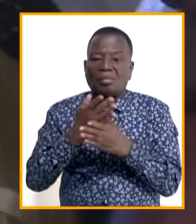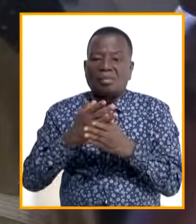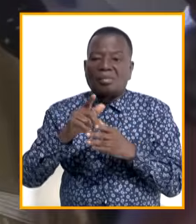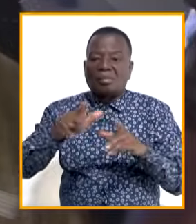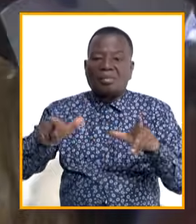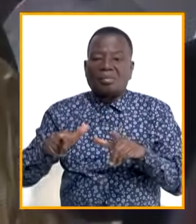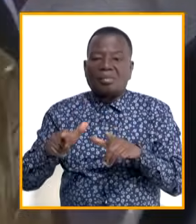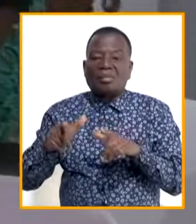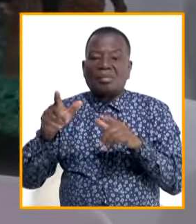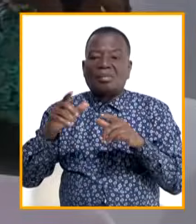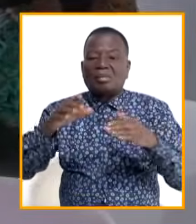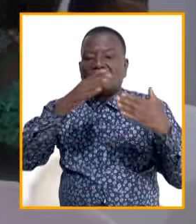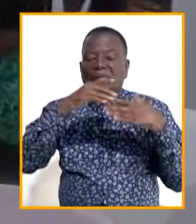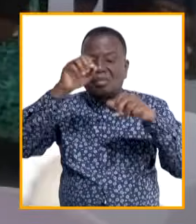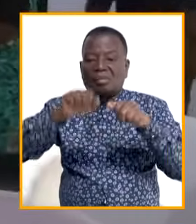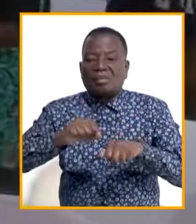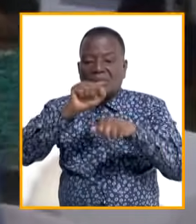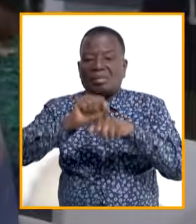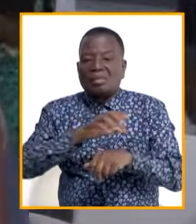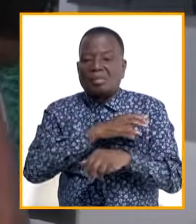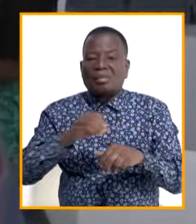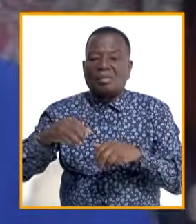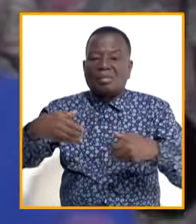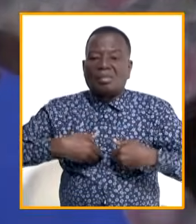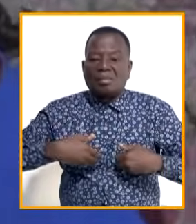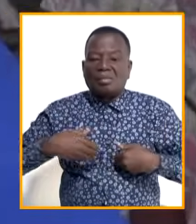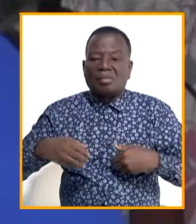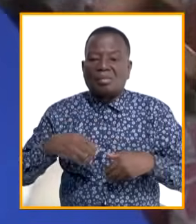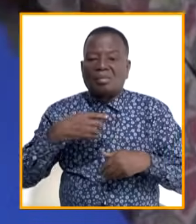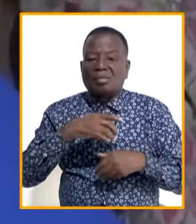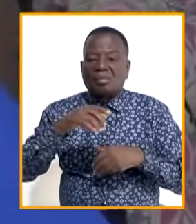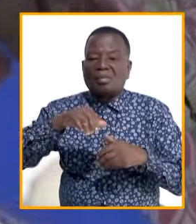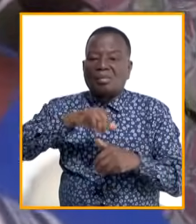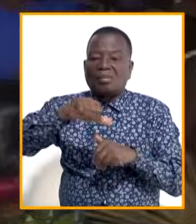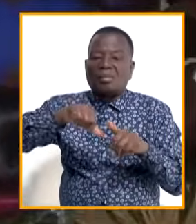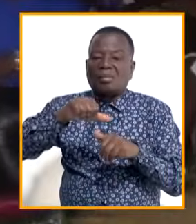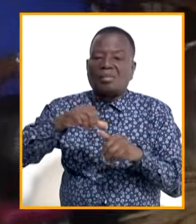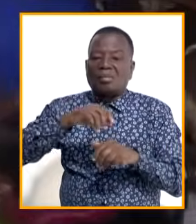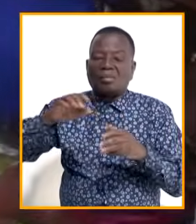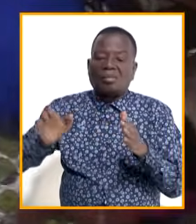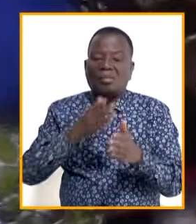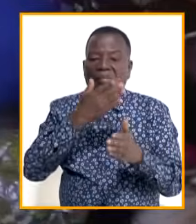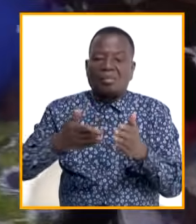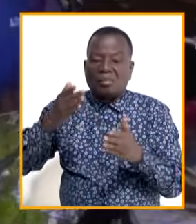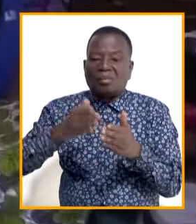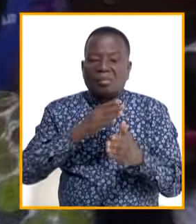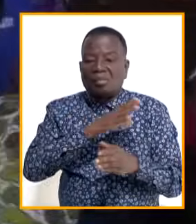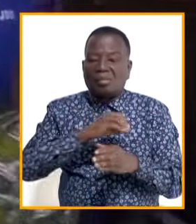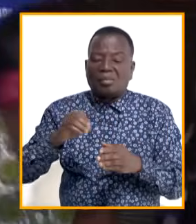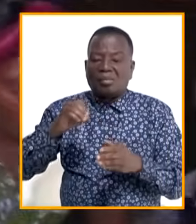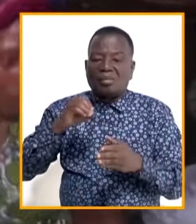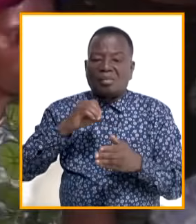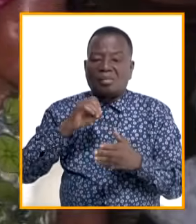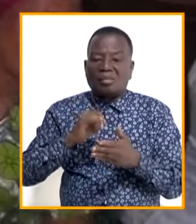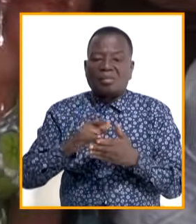cadres, chefs traditionnels, associations féminines et jeunes. Cela autour de la musique Toura, l'ambiance tourne presque à